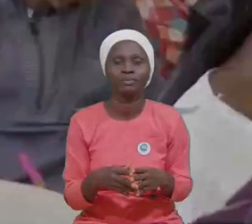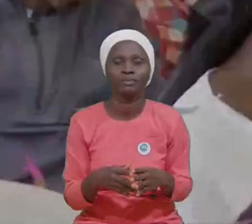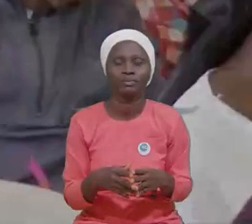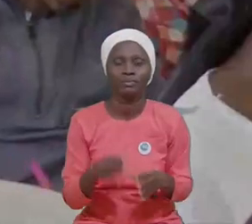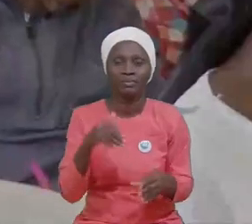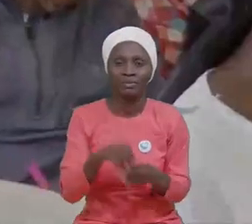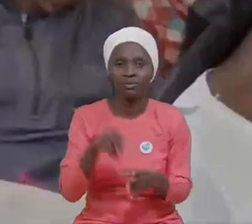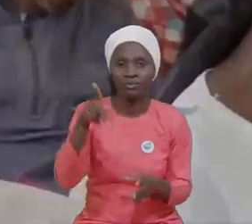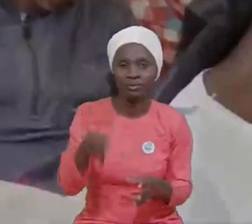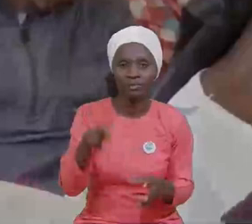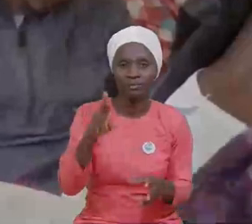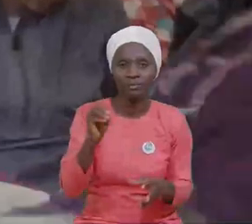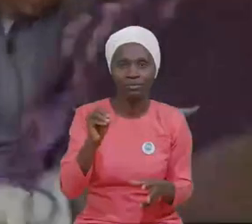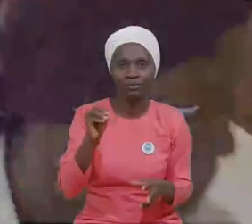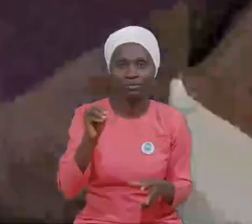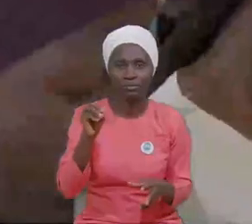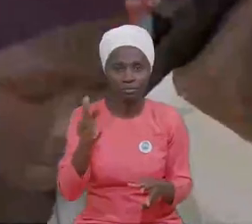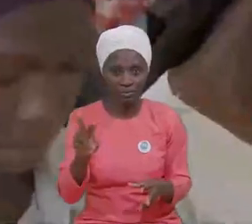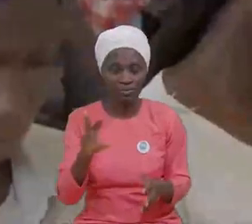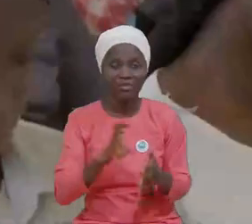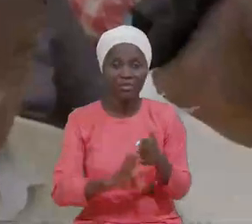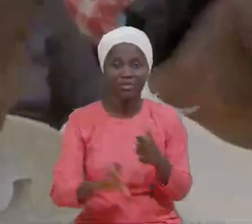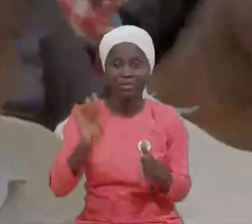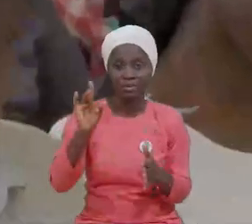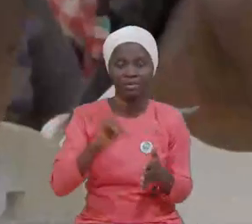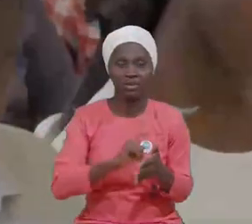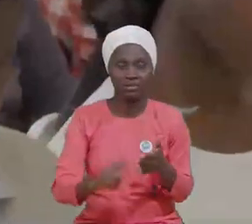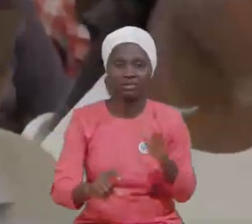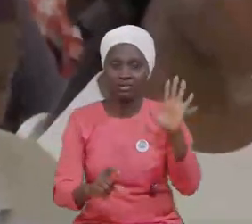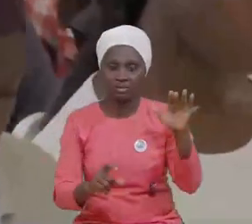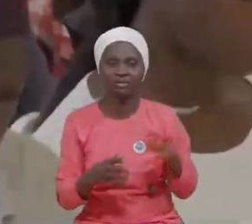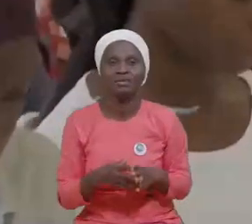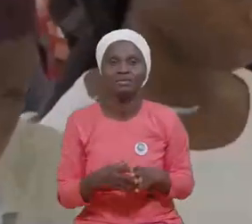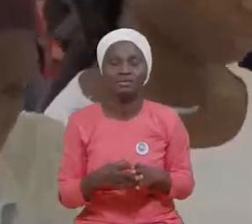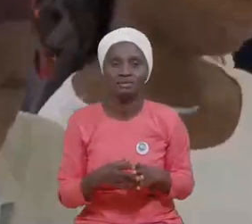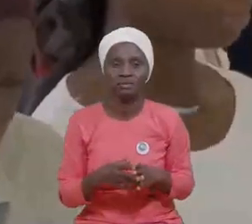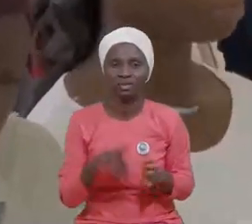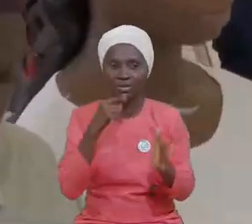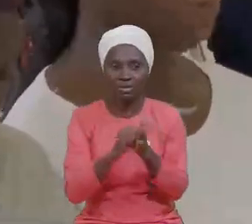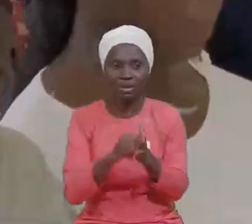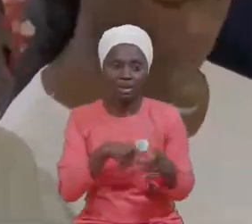Proverbe 18, verset 15. Proverbe 18,